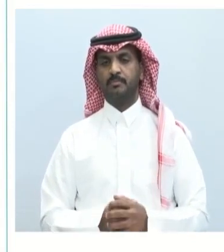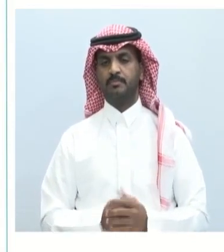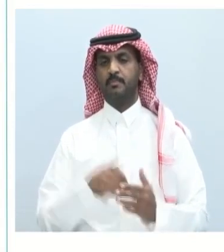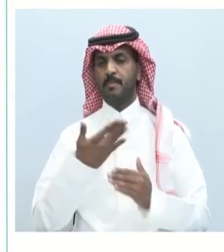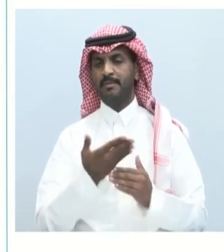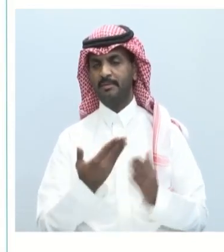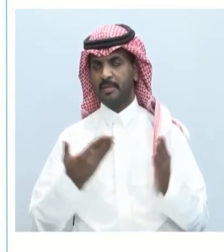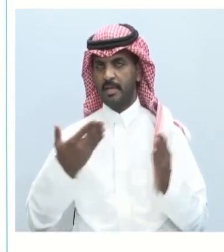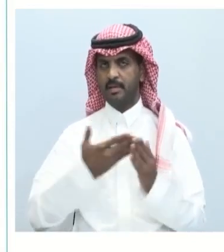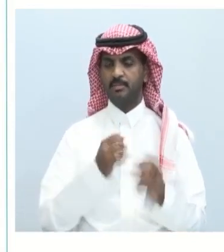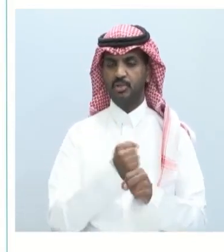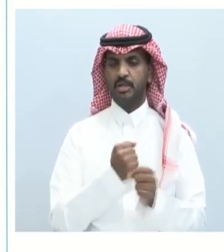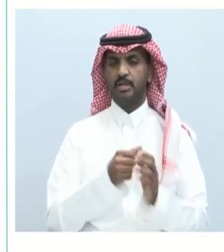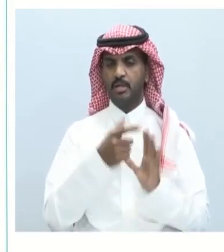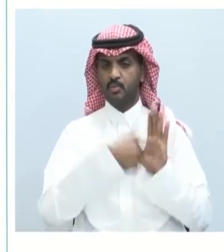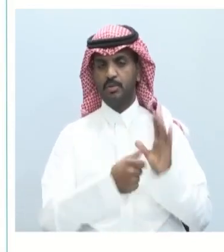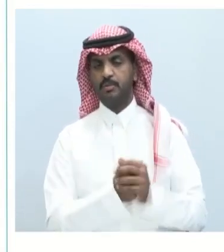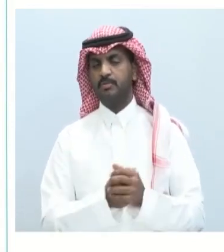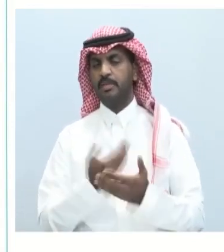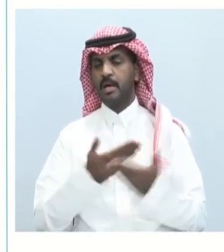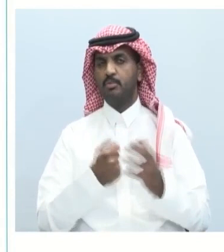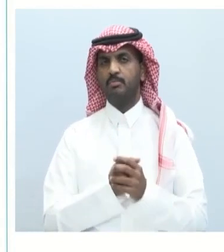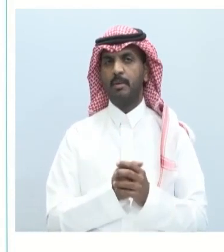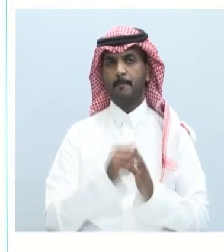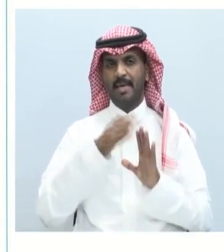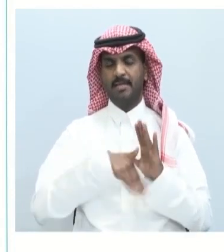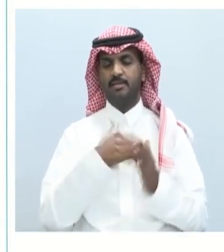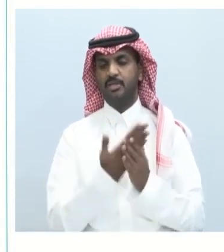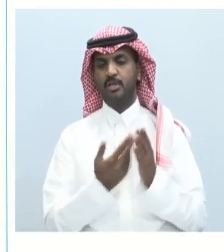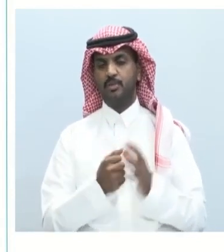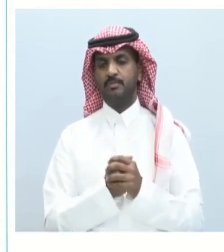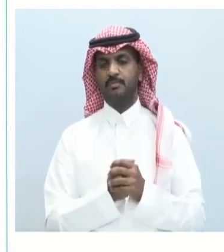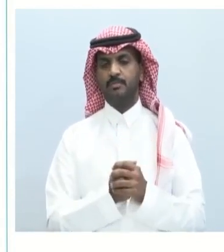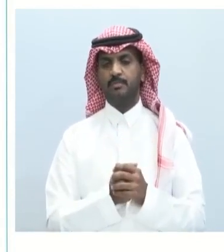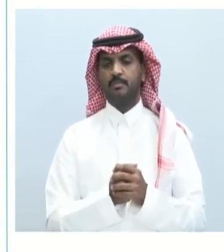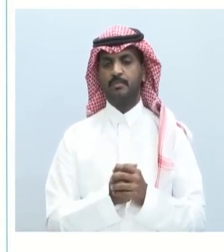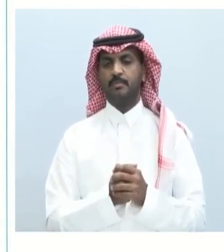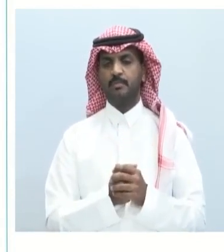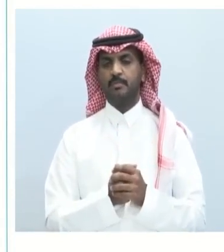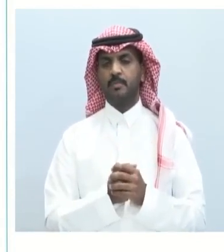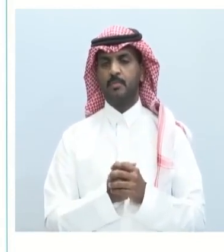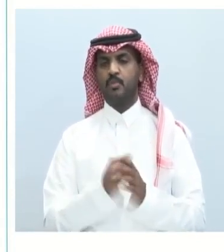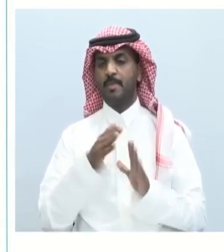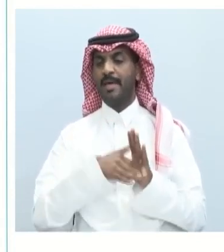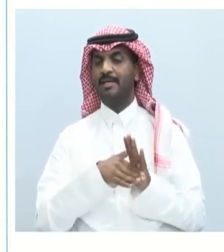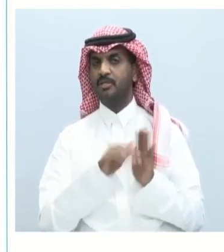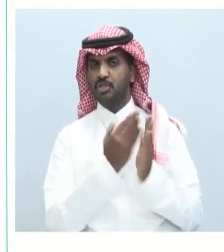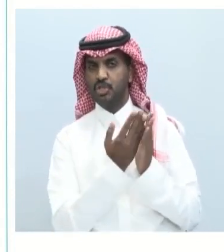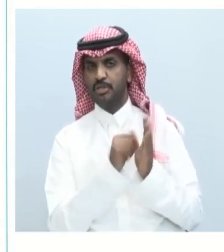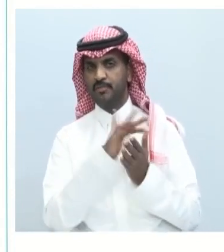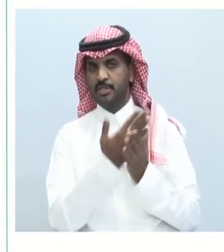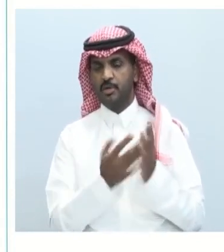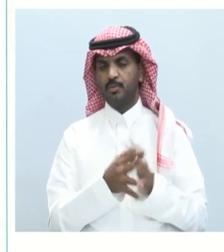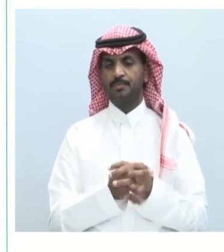بعد الانتهاء من انشاء النموذج يمكنك التعامل مع بيانات الجدول من خلال عرض بيانات السجلات في